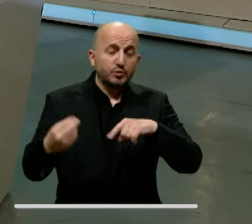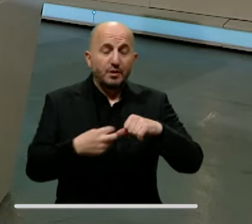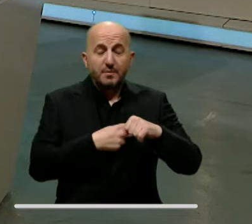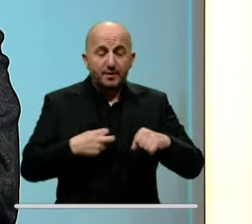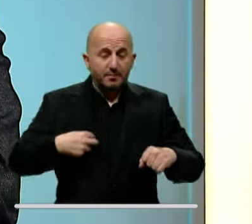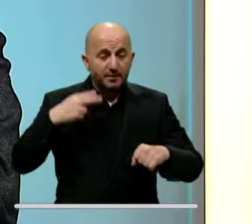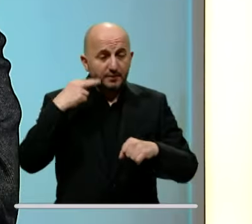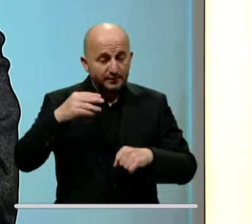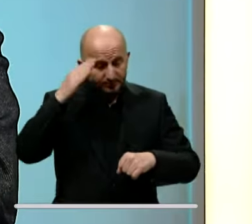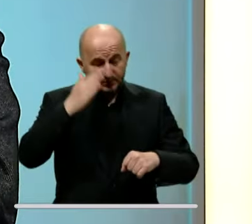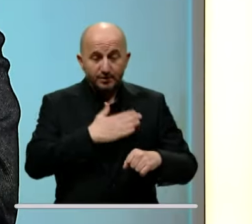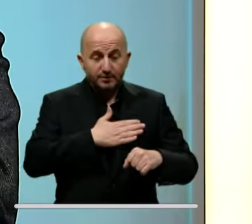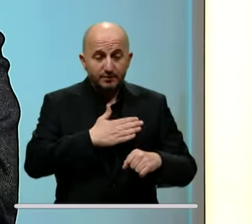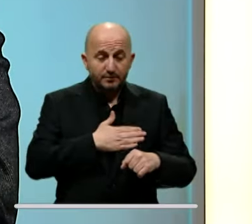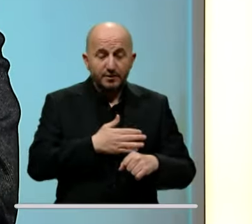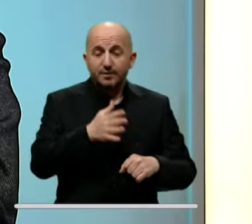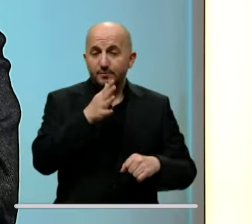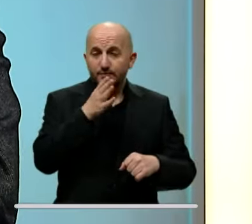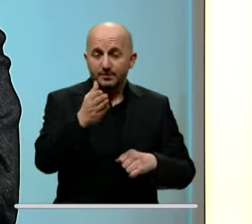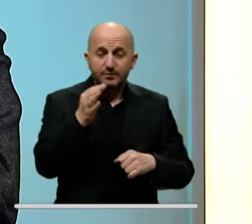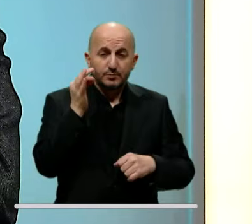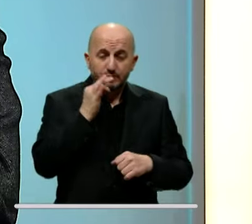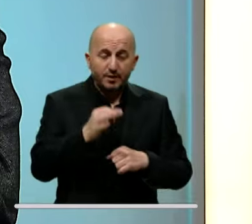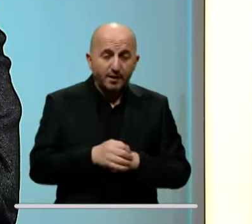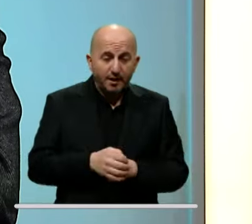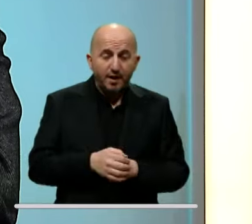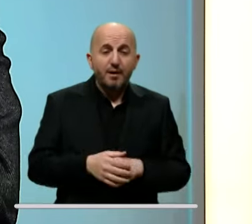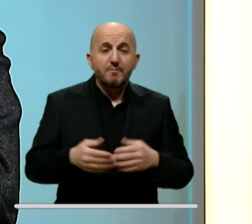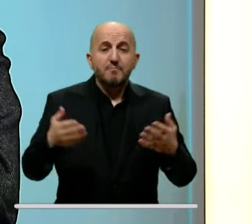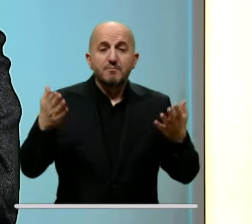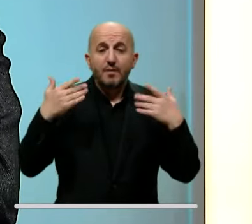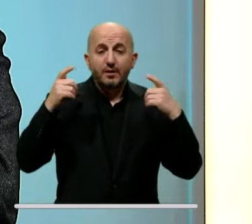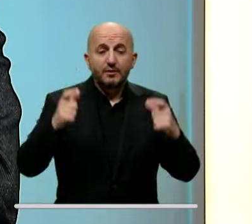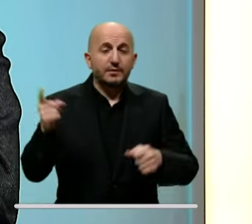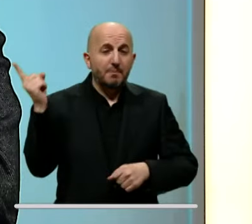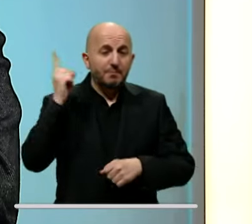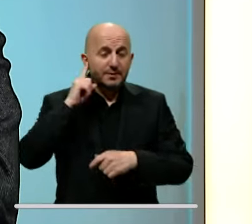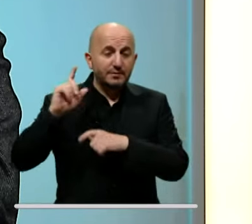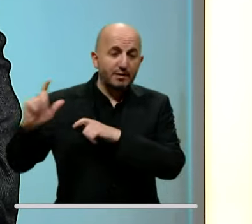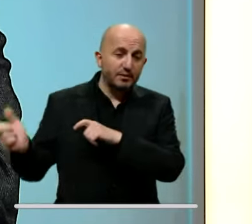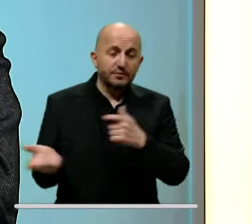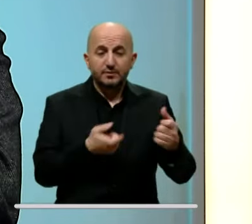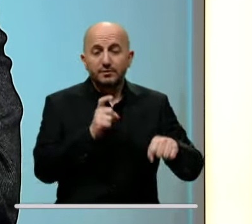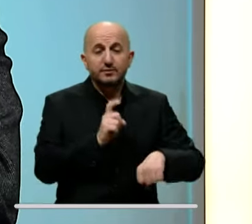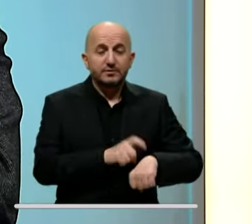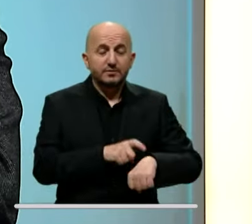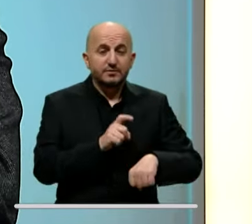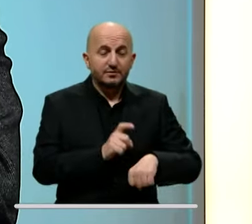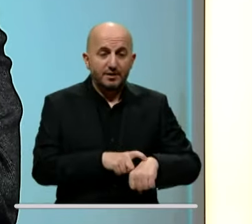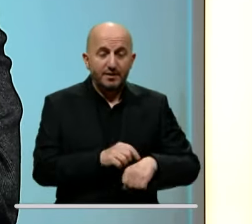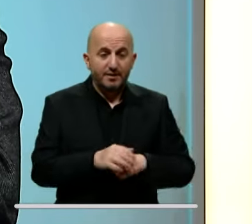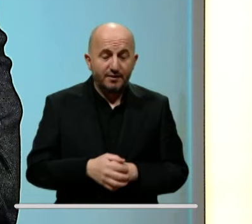efendimiz sallallahu aleyhi ve sellem malum haliniz Mekke'den Medine'ye hicret ettiğinde